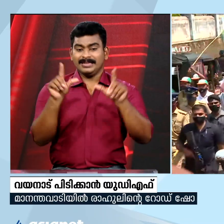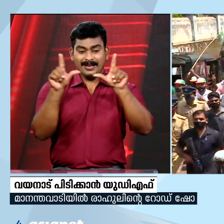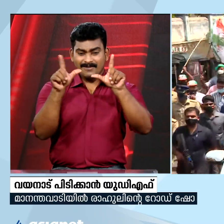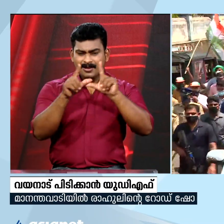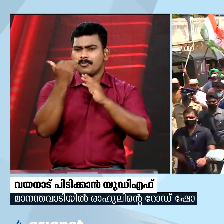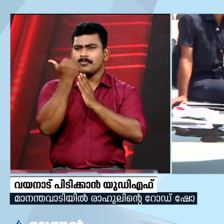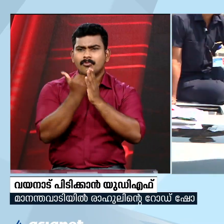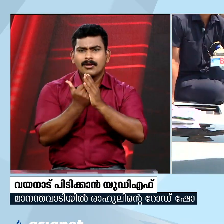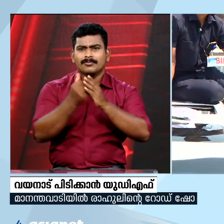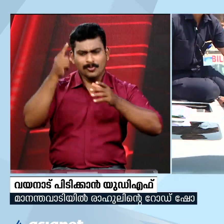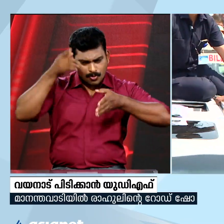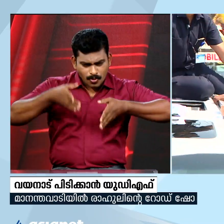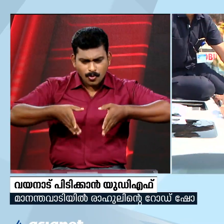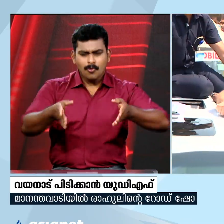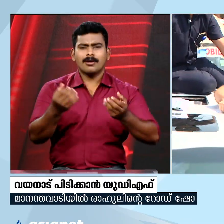തുടക്കം.